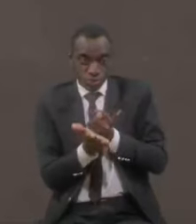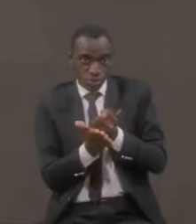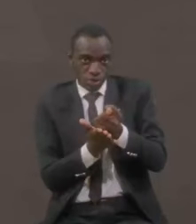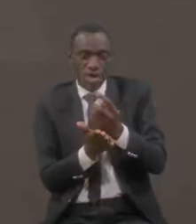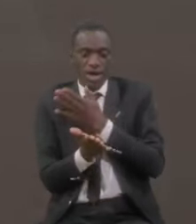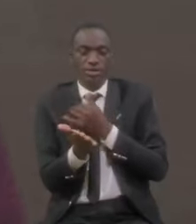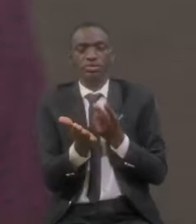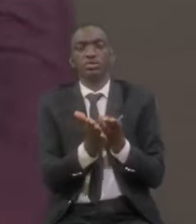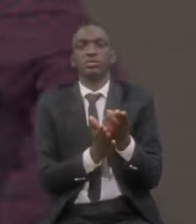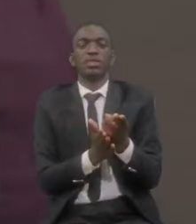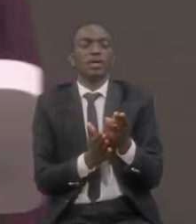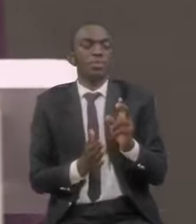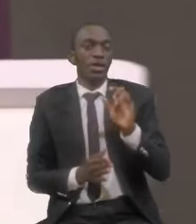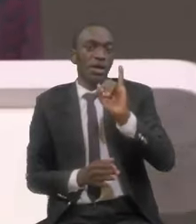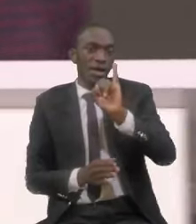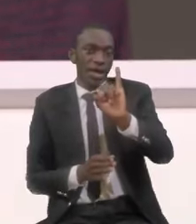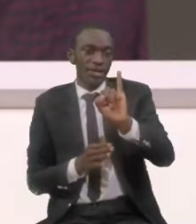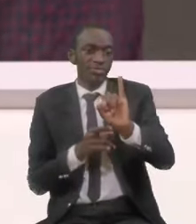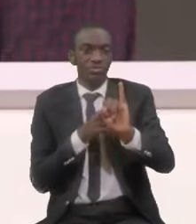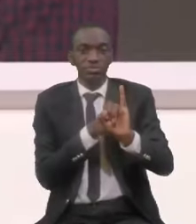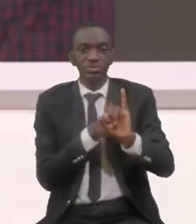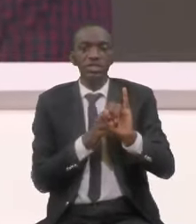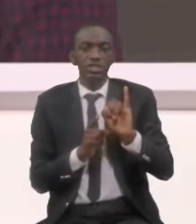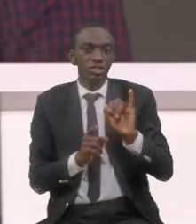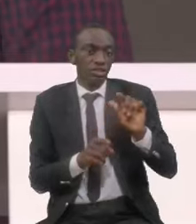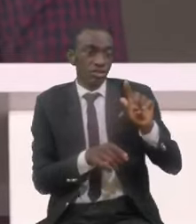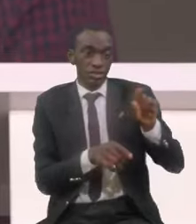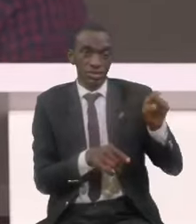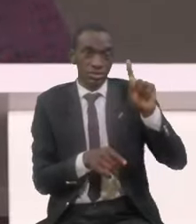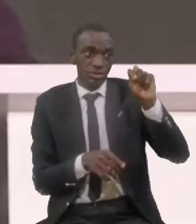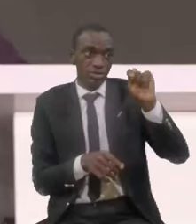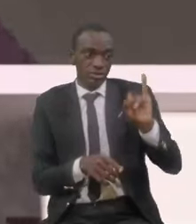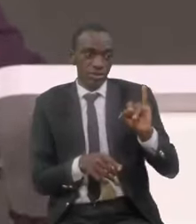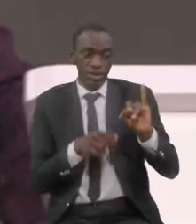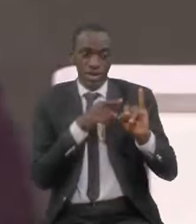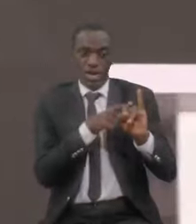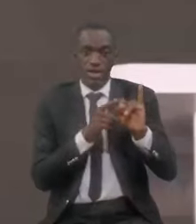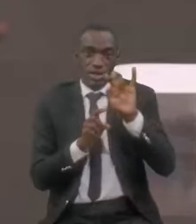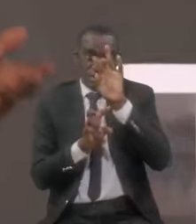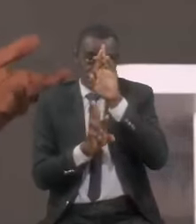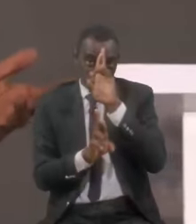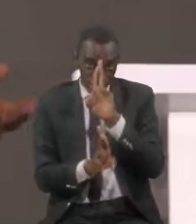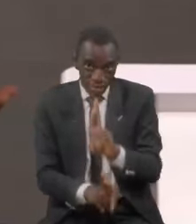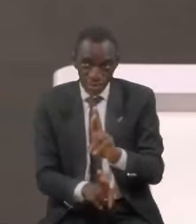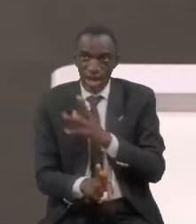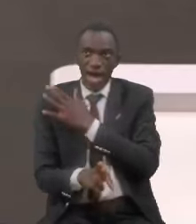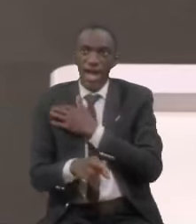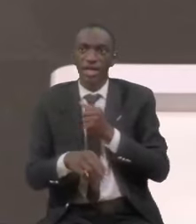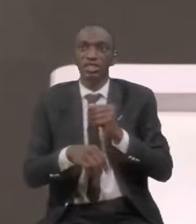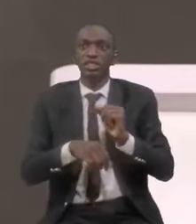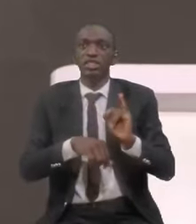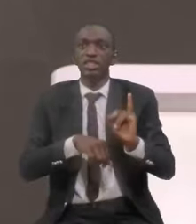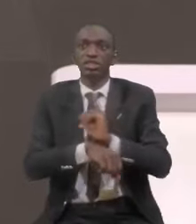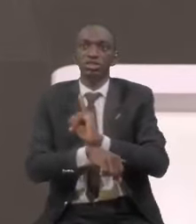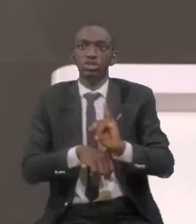il de Timothée, l'intégrité et l'ingéniosité. L'intégrité et l'ingéniosité.